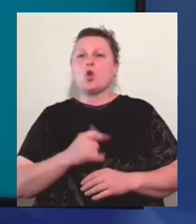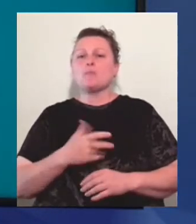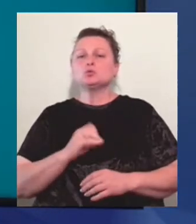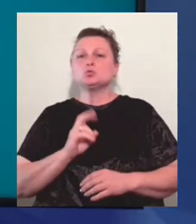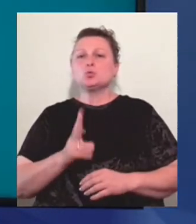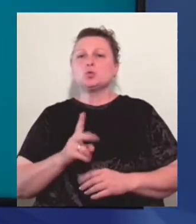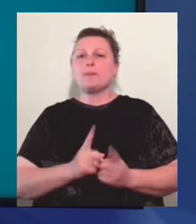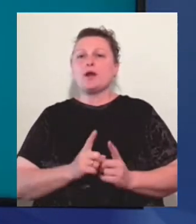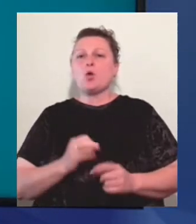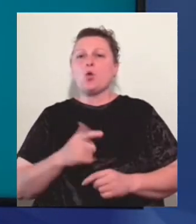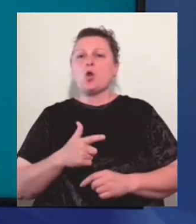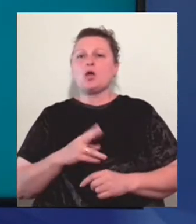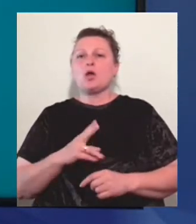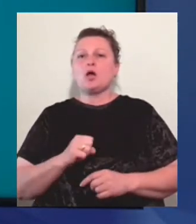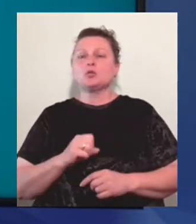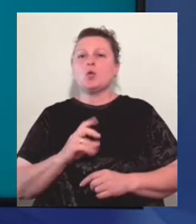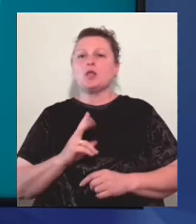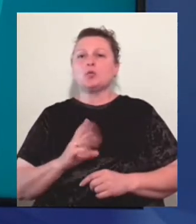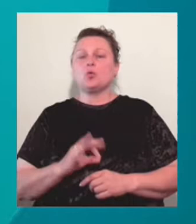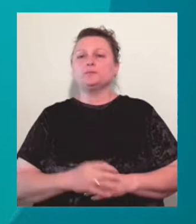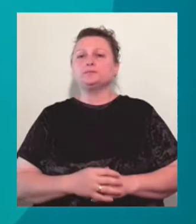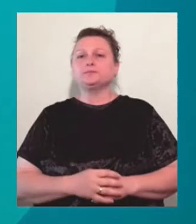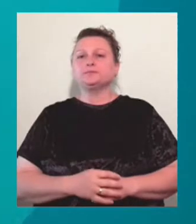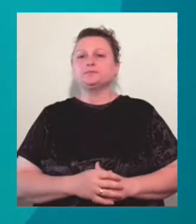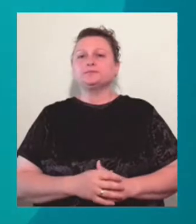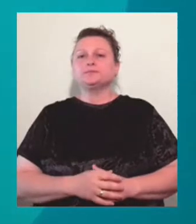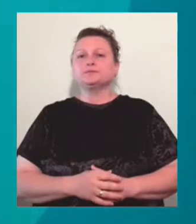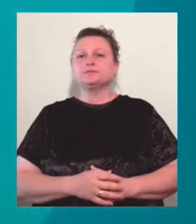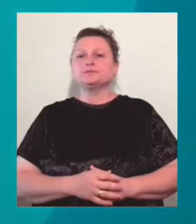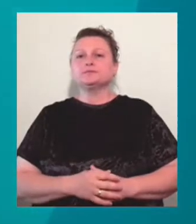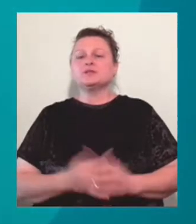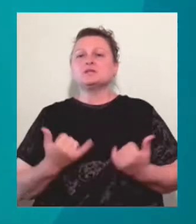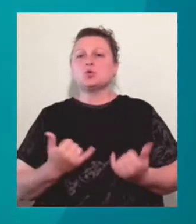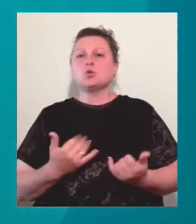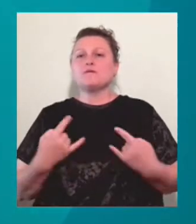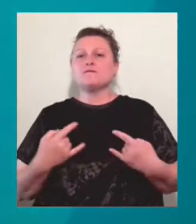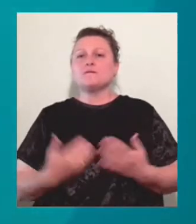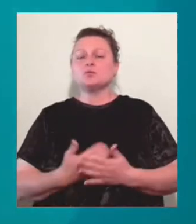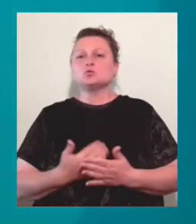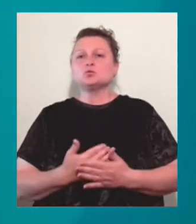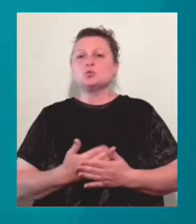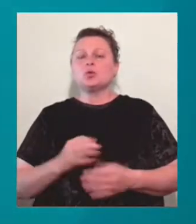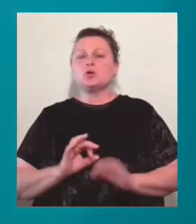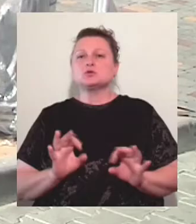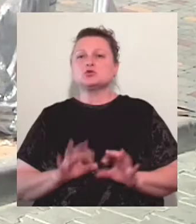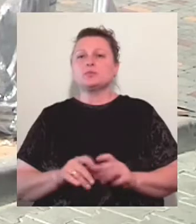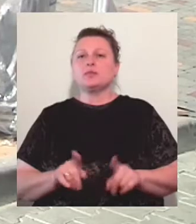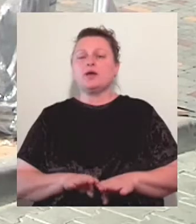Міщук. Сордопереклад здійснює Ольга Дуленко. Сьогодні у випуску розкажемо про таке.